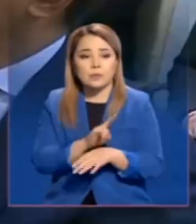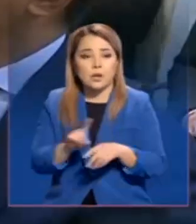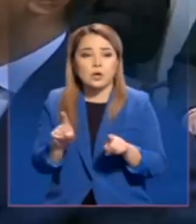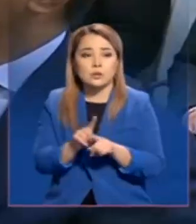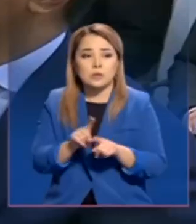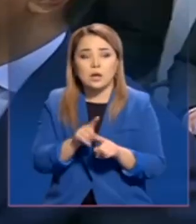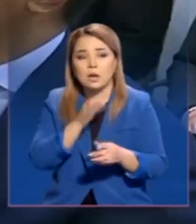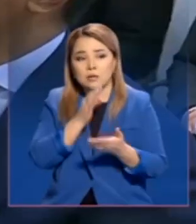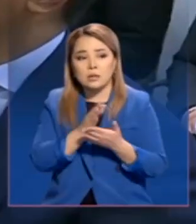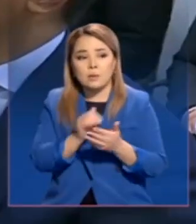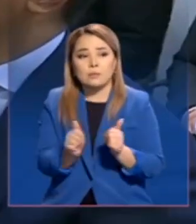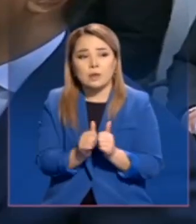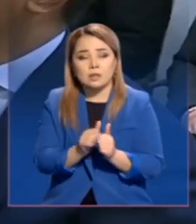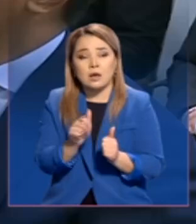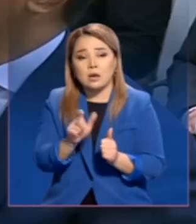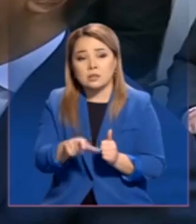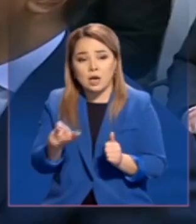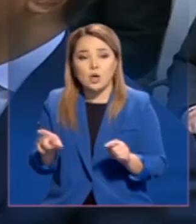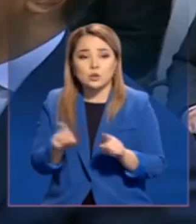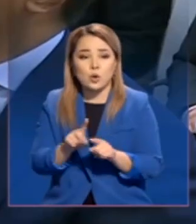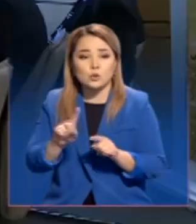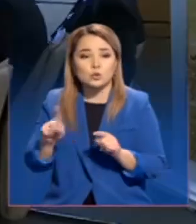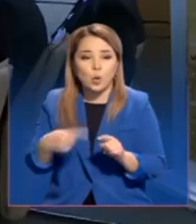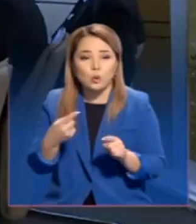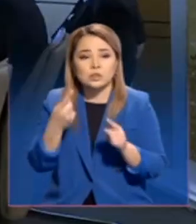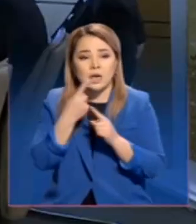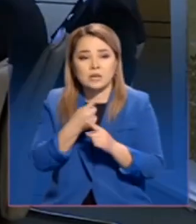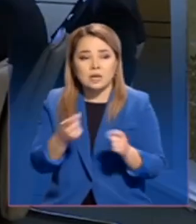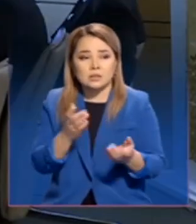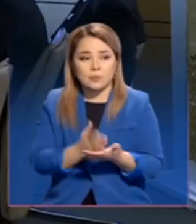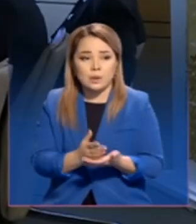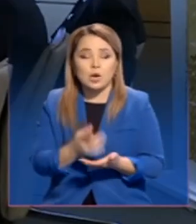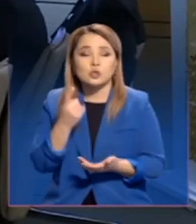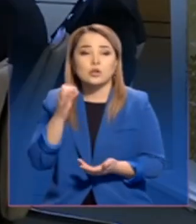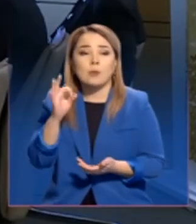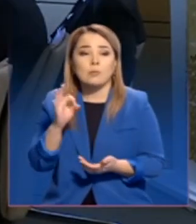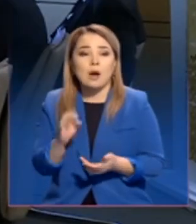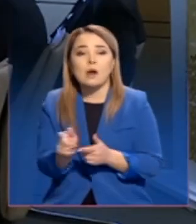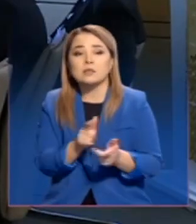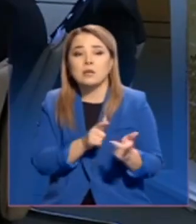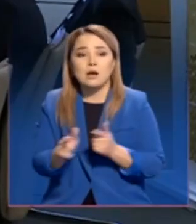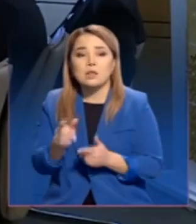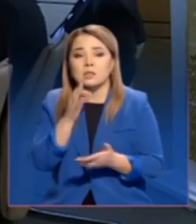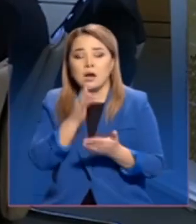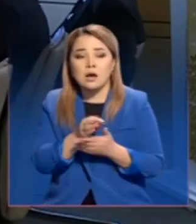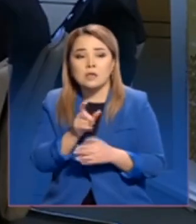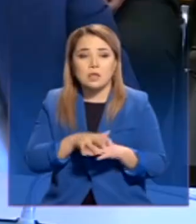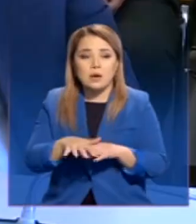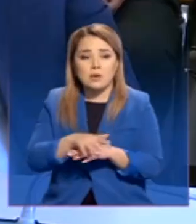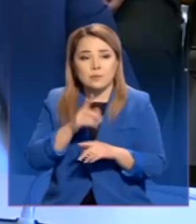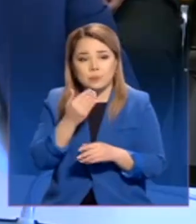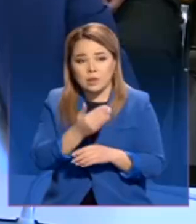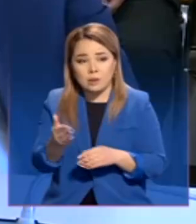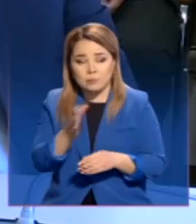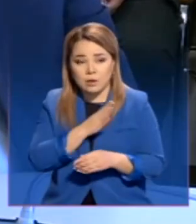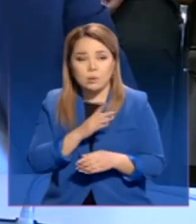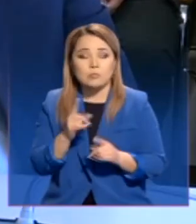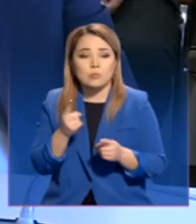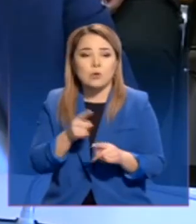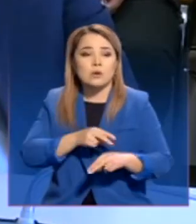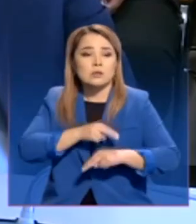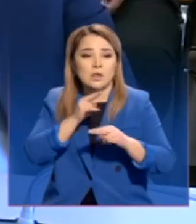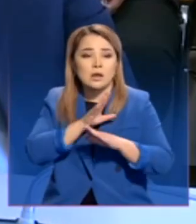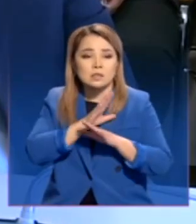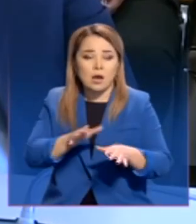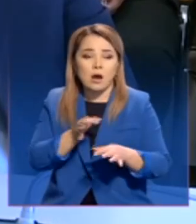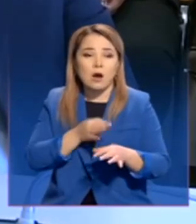деп қарамағындағы шенділерге сөгіс жариялады. 100% дайын деп солай жауап берген едіңіздер. Аудан қалаларға көмір